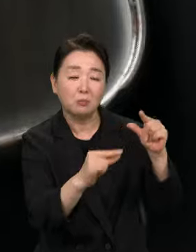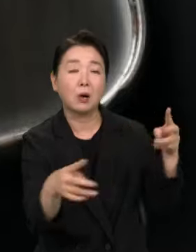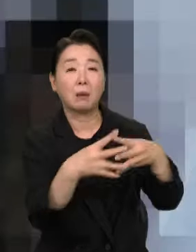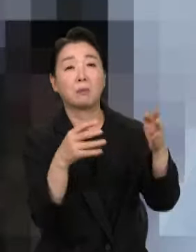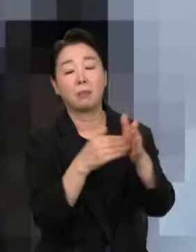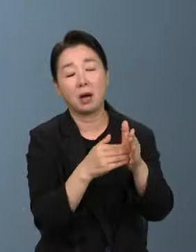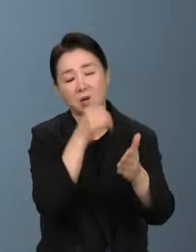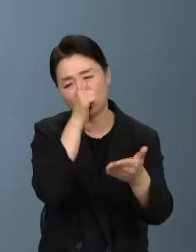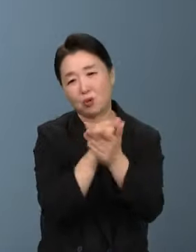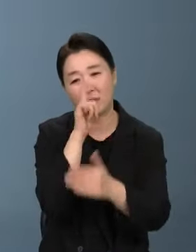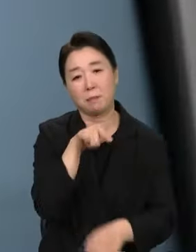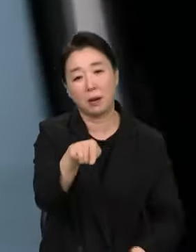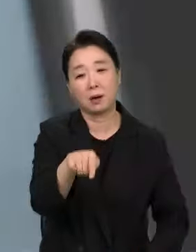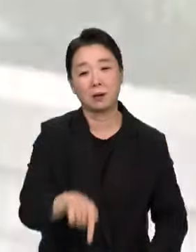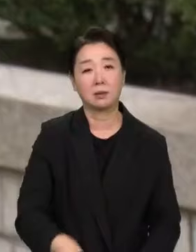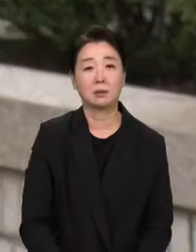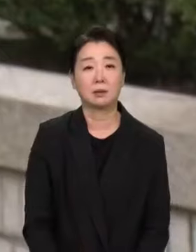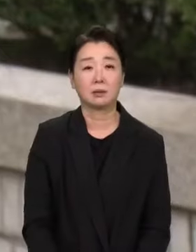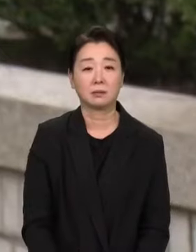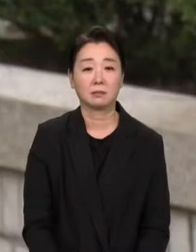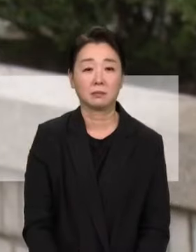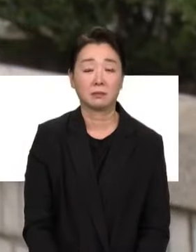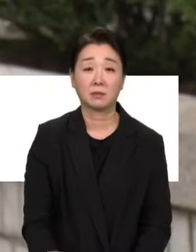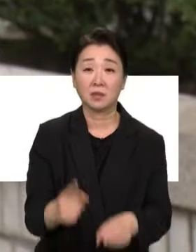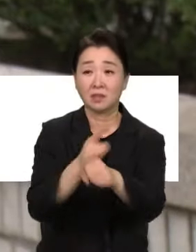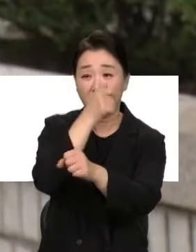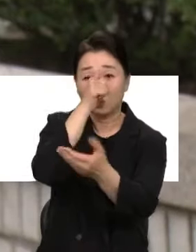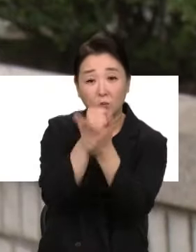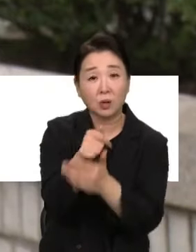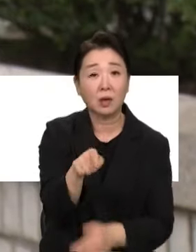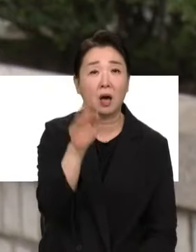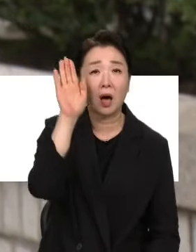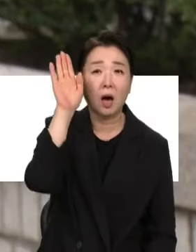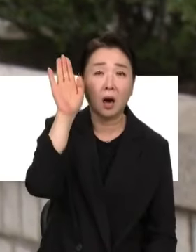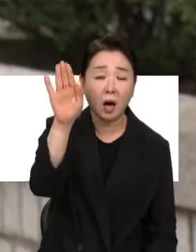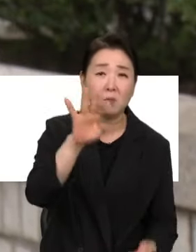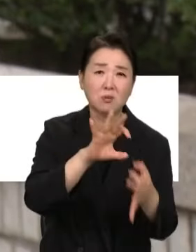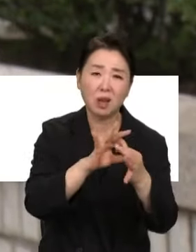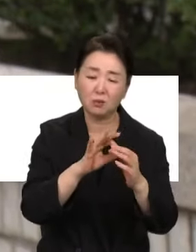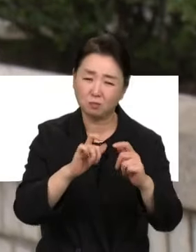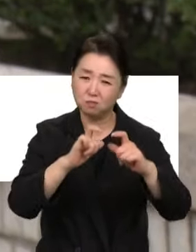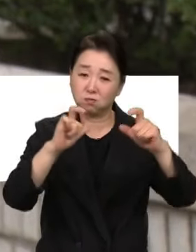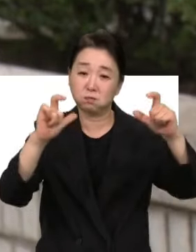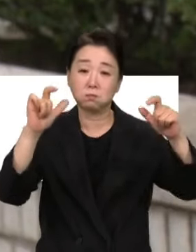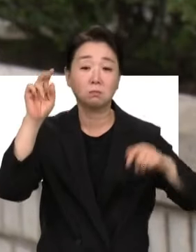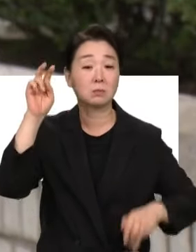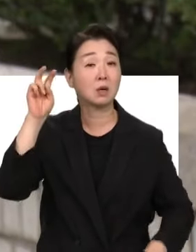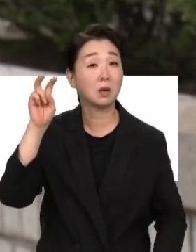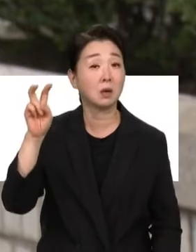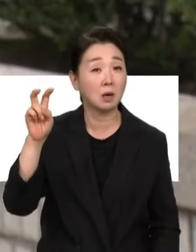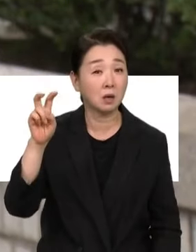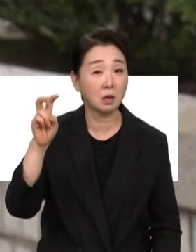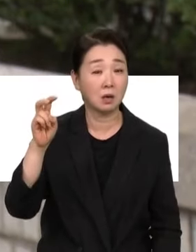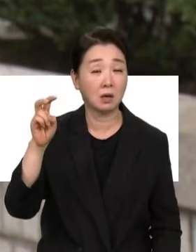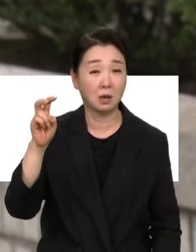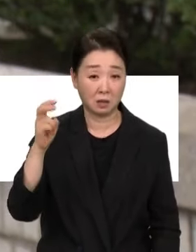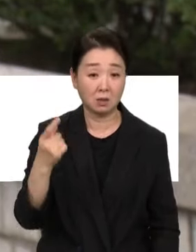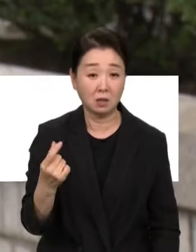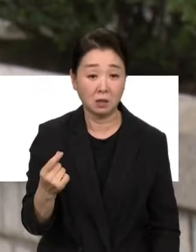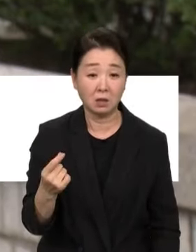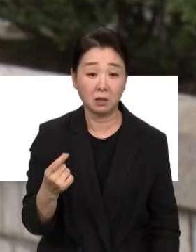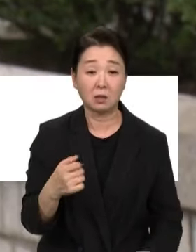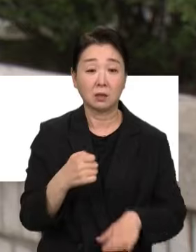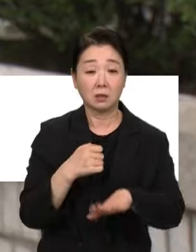불량하다고 설명했습니다 디지털 범죄가 이제 앞으로 계속 이렇게 확산될 거고 하기 때문에